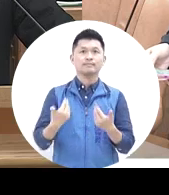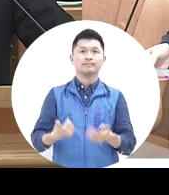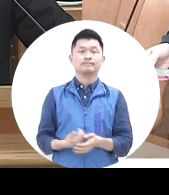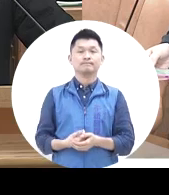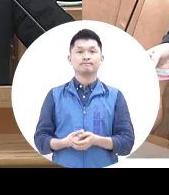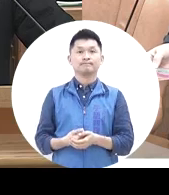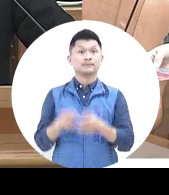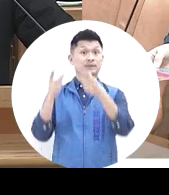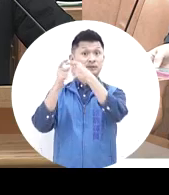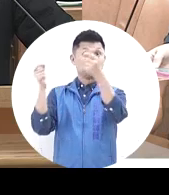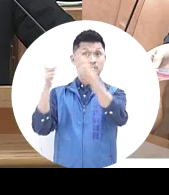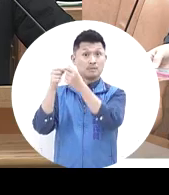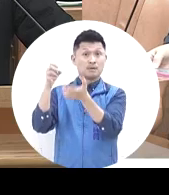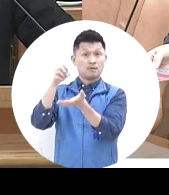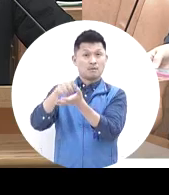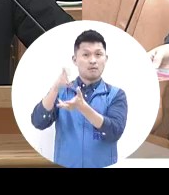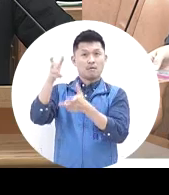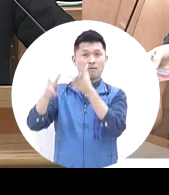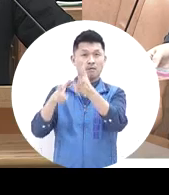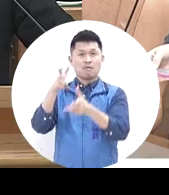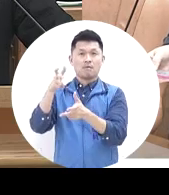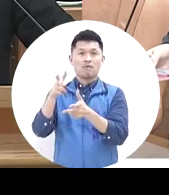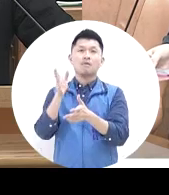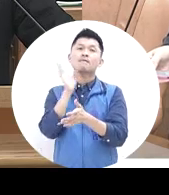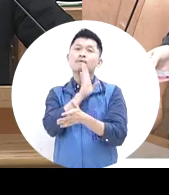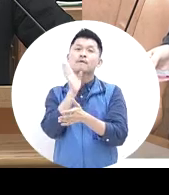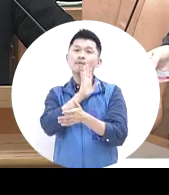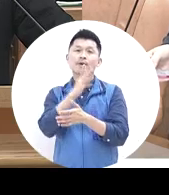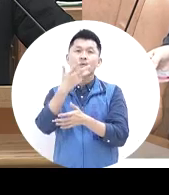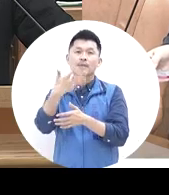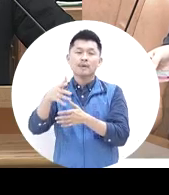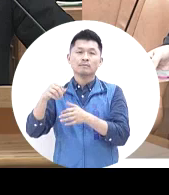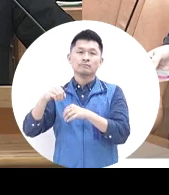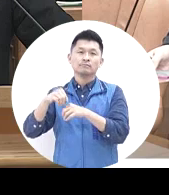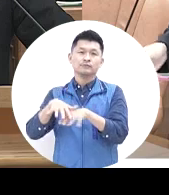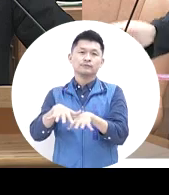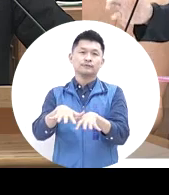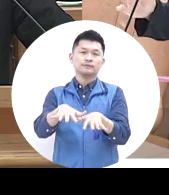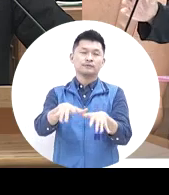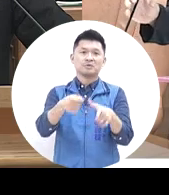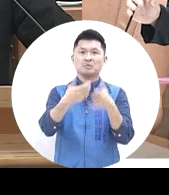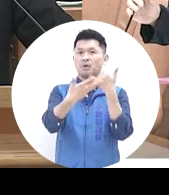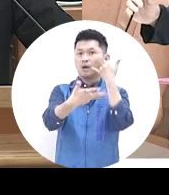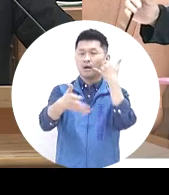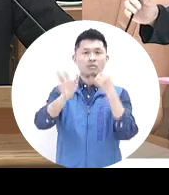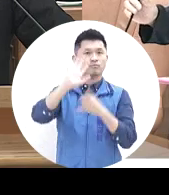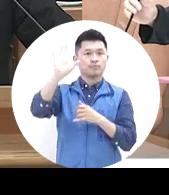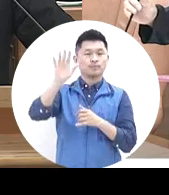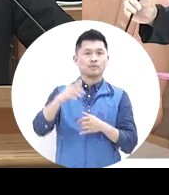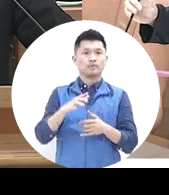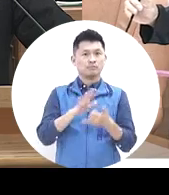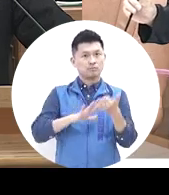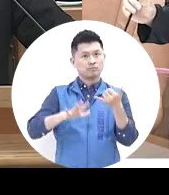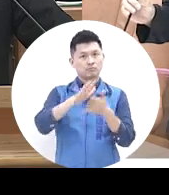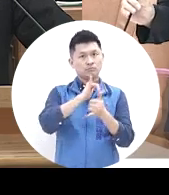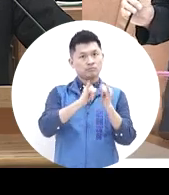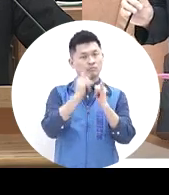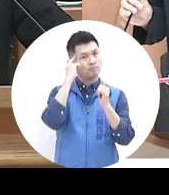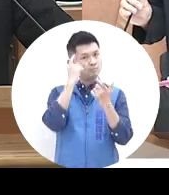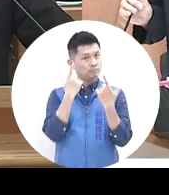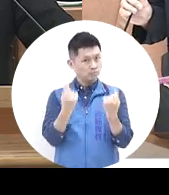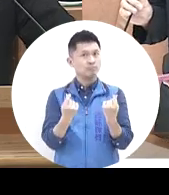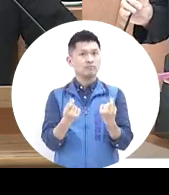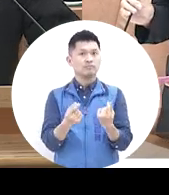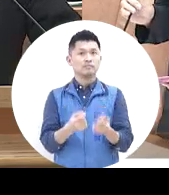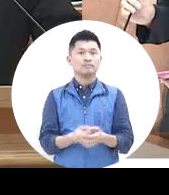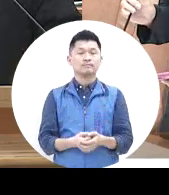本核废水排入公海，我相信全民应该都有共同的看法。 好，谢谢